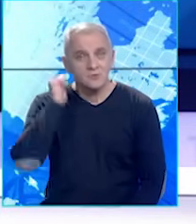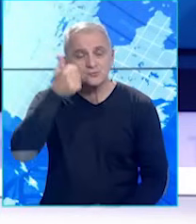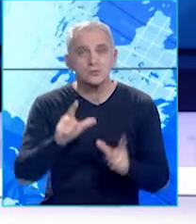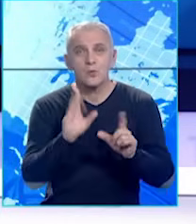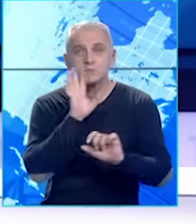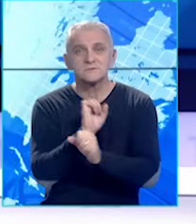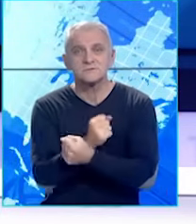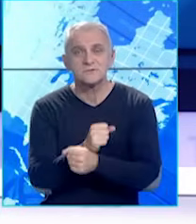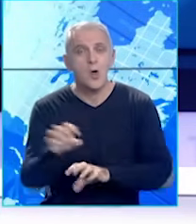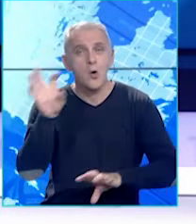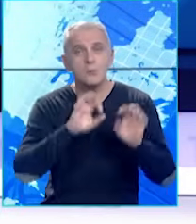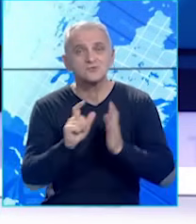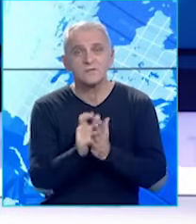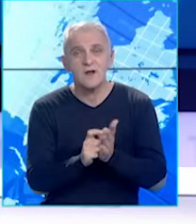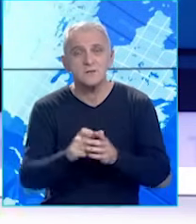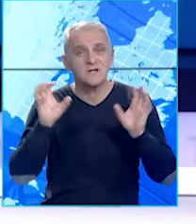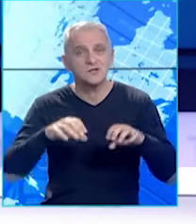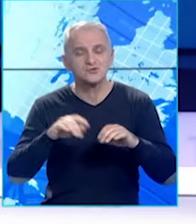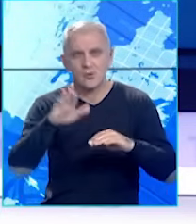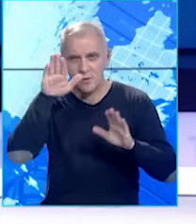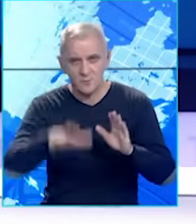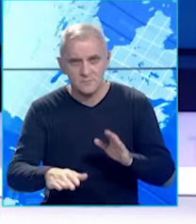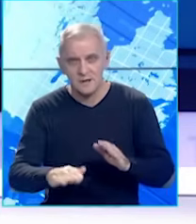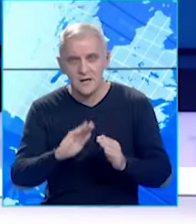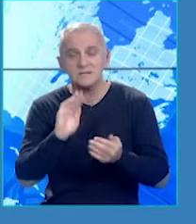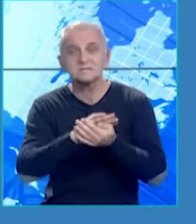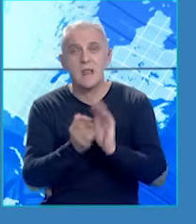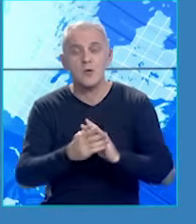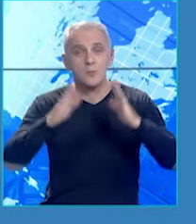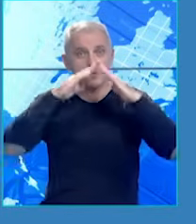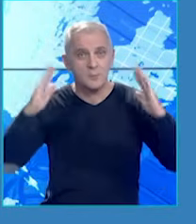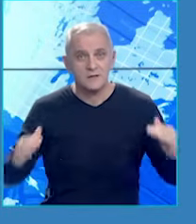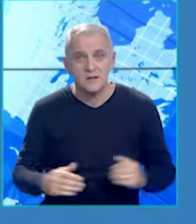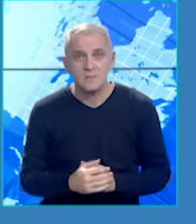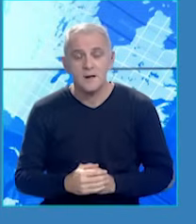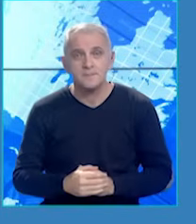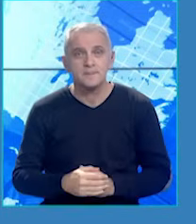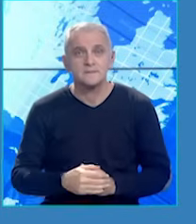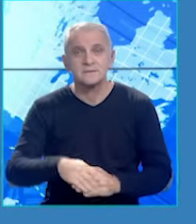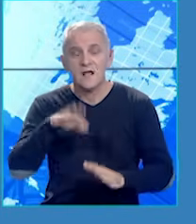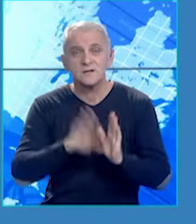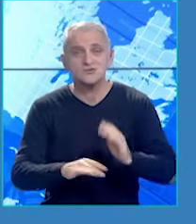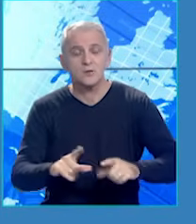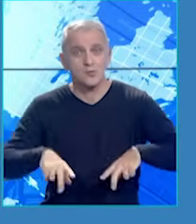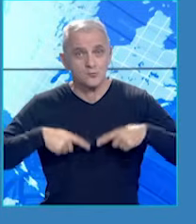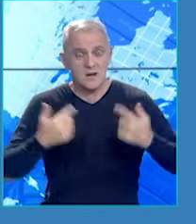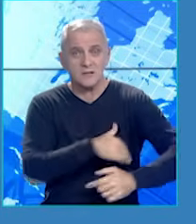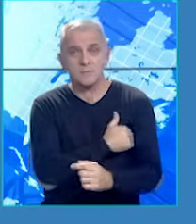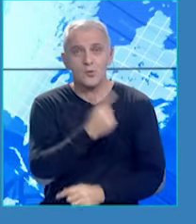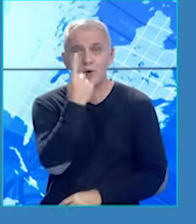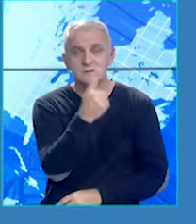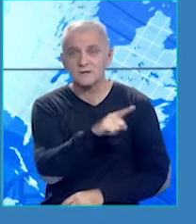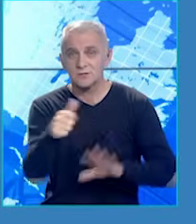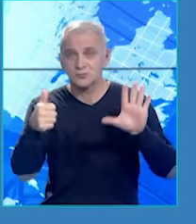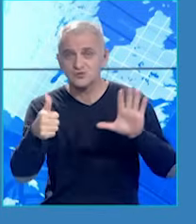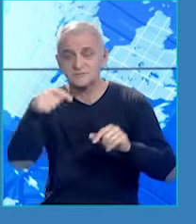Sutra u Bosni i Hercegovini oblačno vrijeme sa kišom, u nizinama i snijegom u višim područjima. Najniža jutarnja